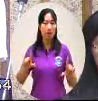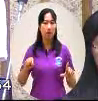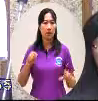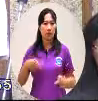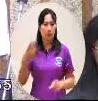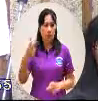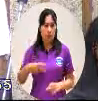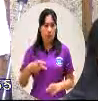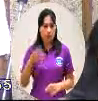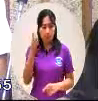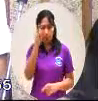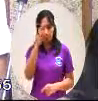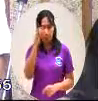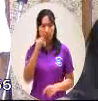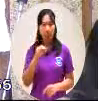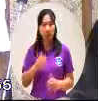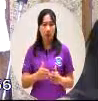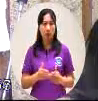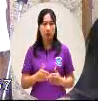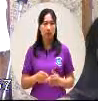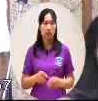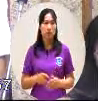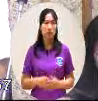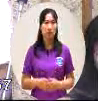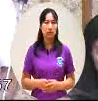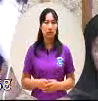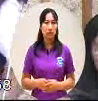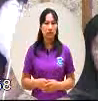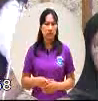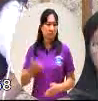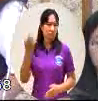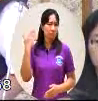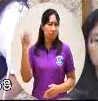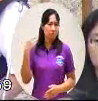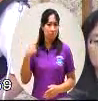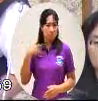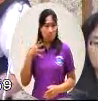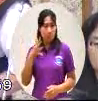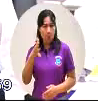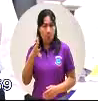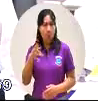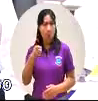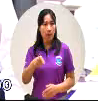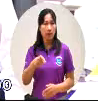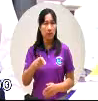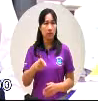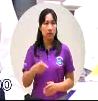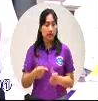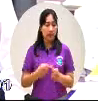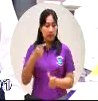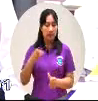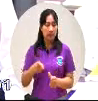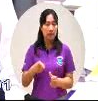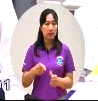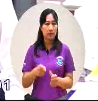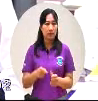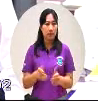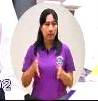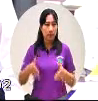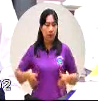是 不能的话， 上次我问技师工会，他说可以，只要先推让车子过，让